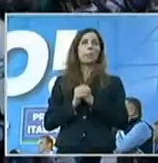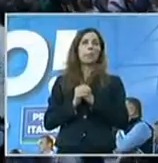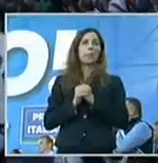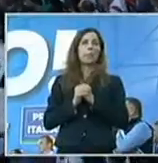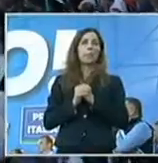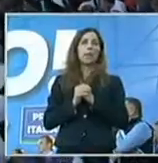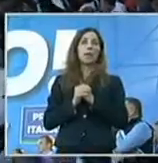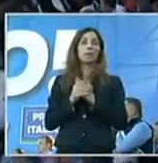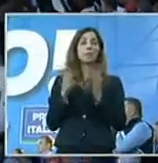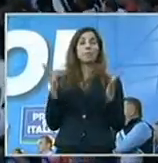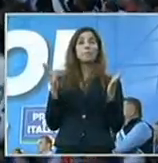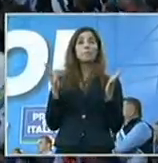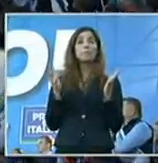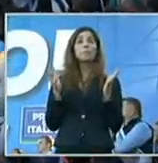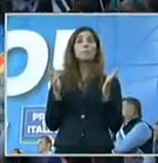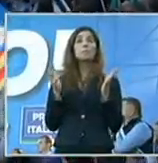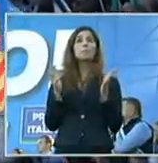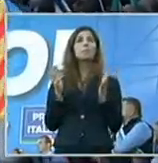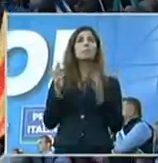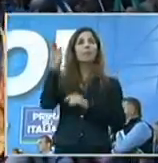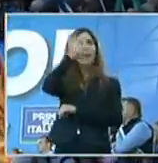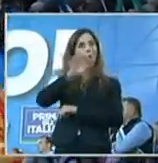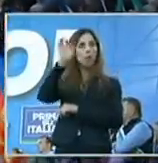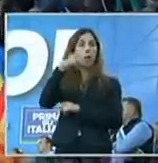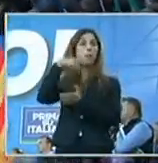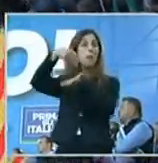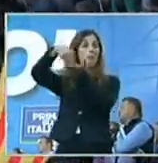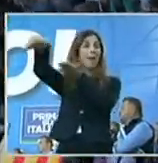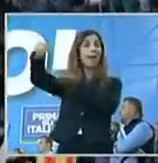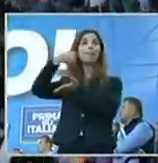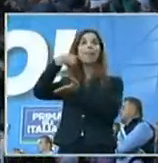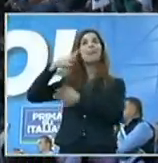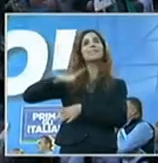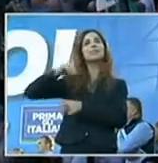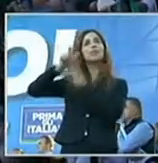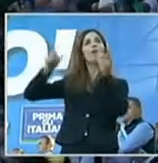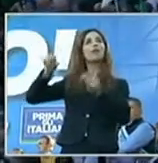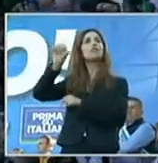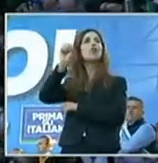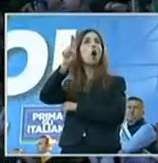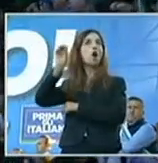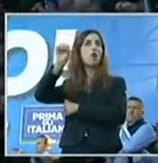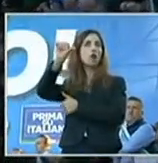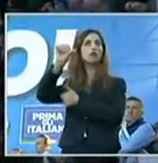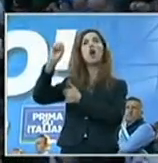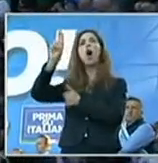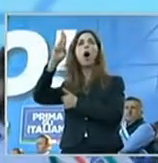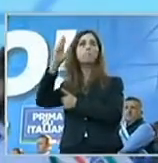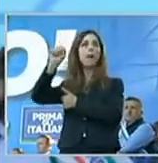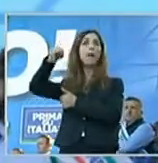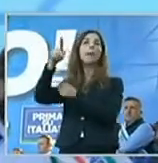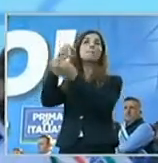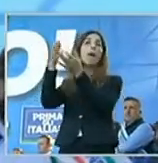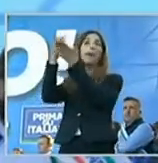Certo che finché l'Europa è pagata dai signori Soros, bene fa Viktor Orban a